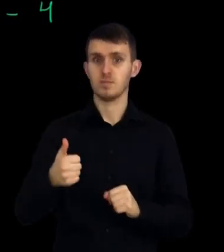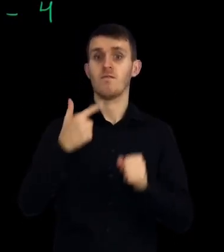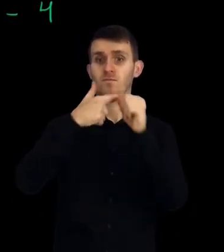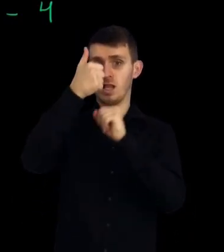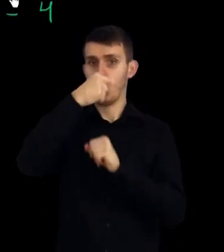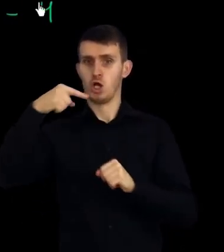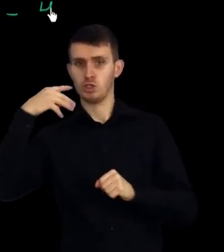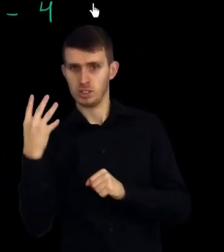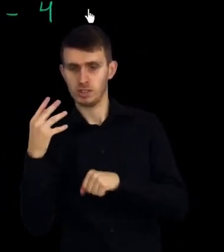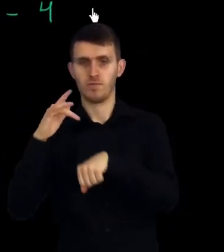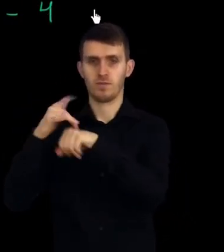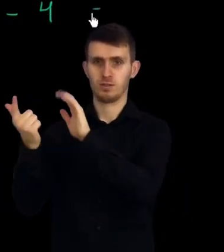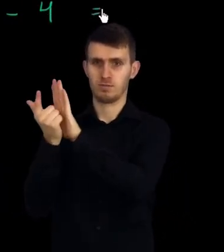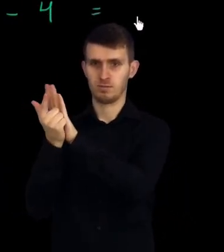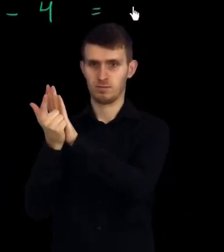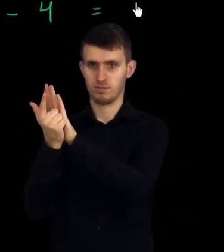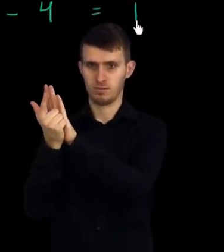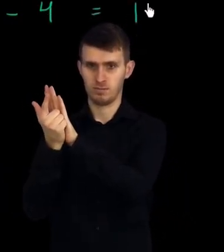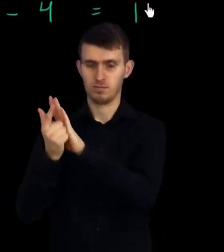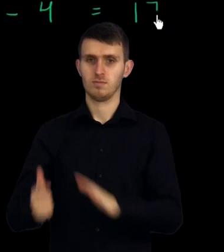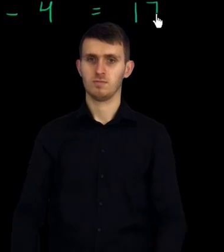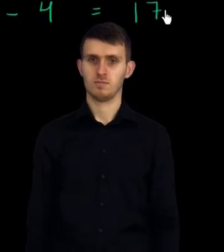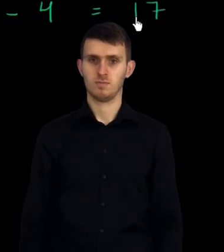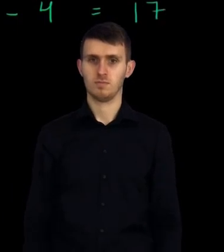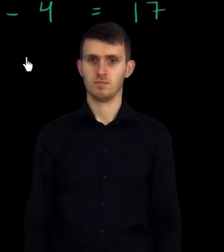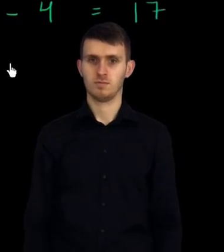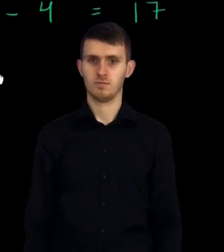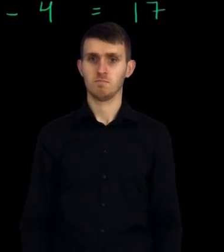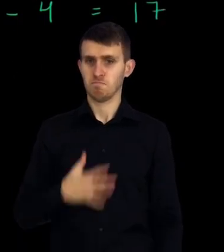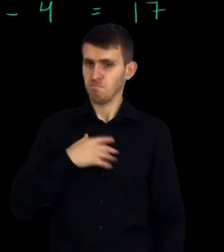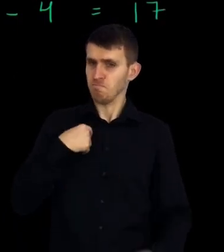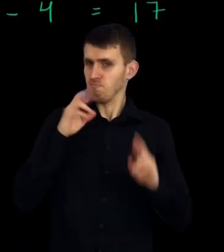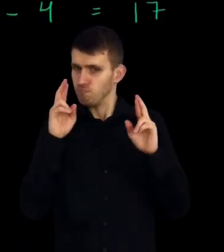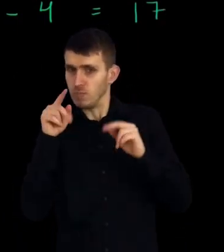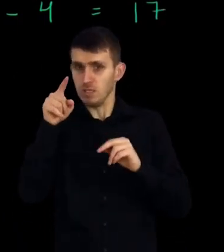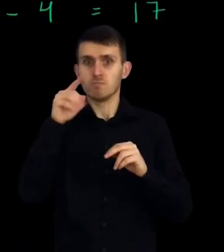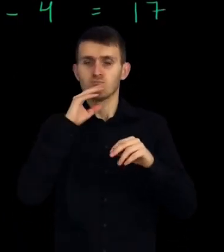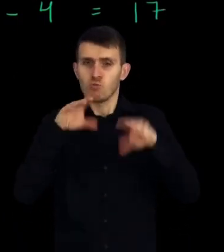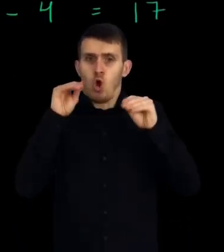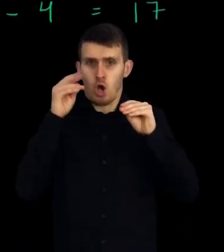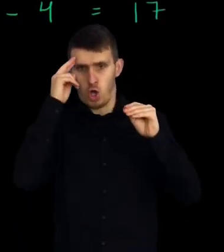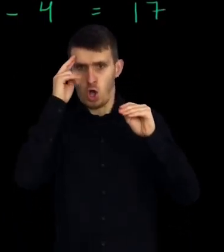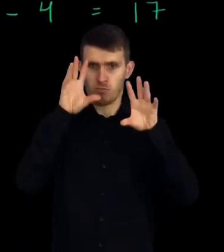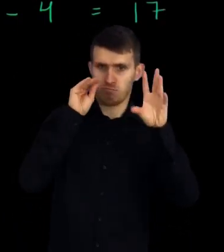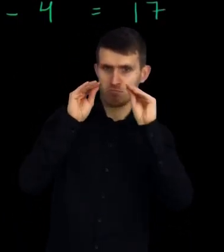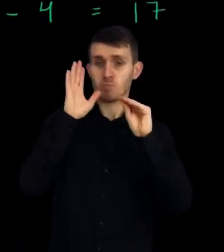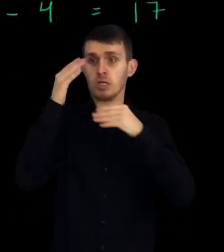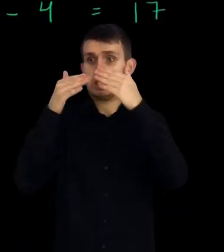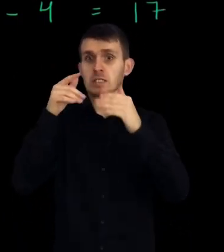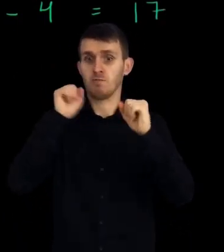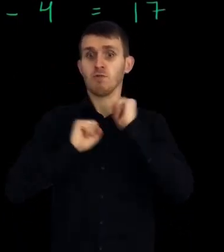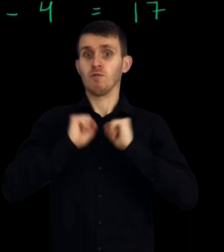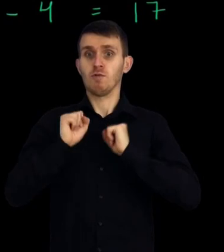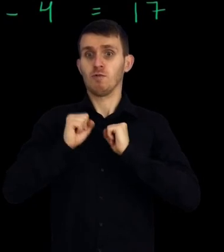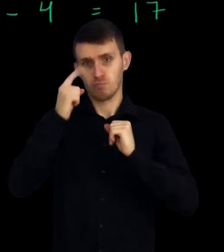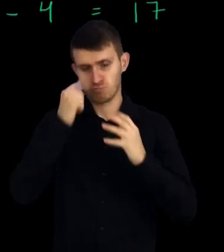21 a 21 odjąć 4 równa się 17 Mam nadzieję że ten wstęp